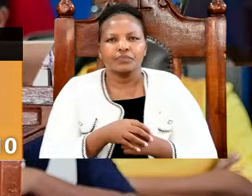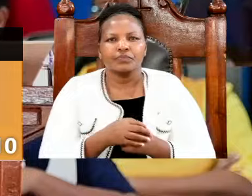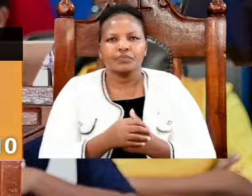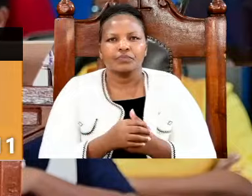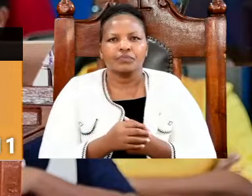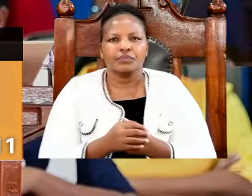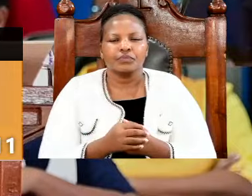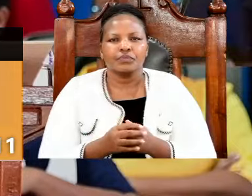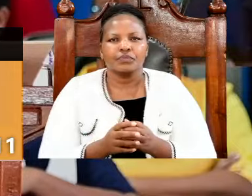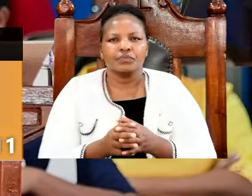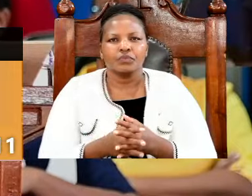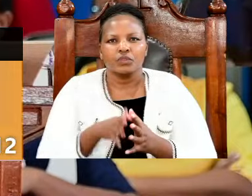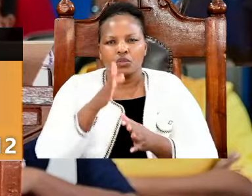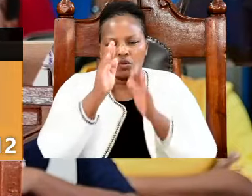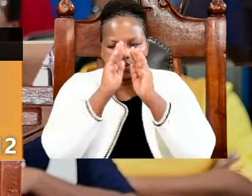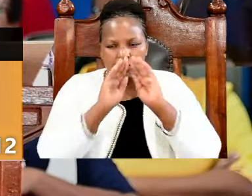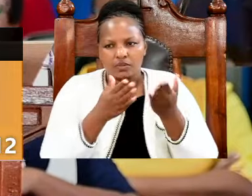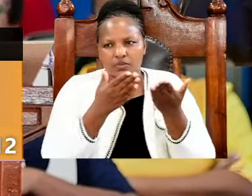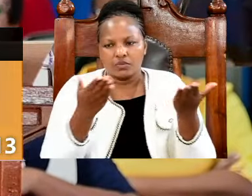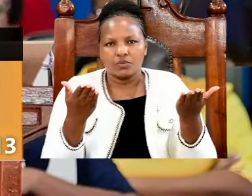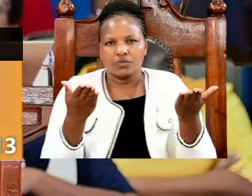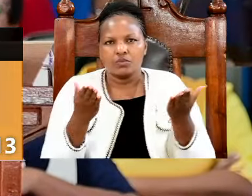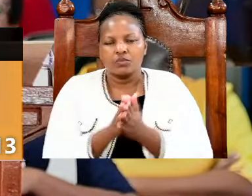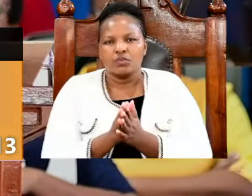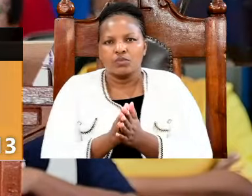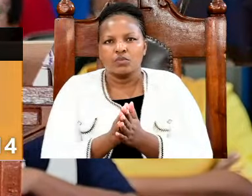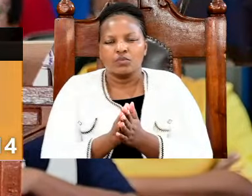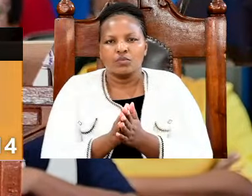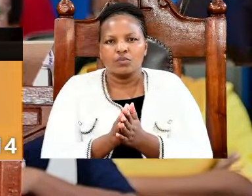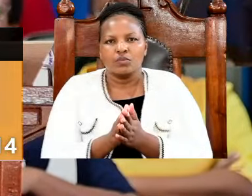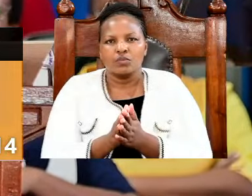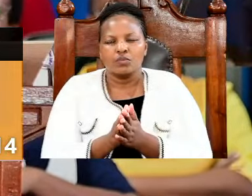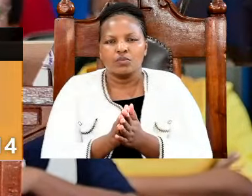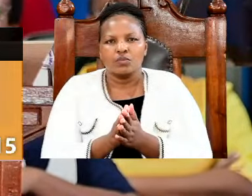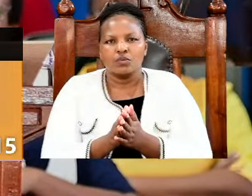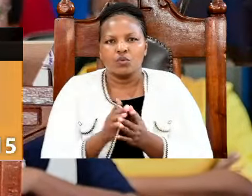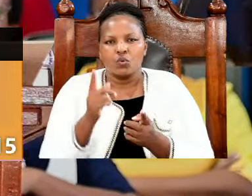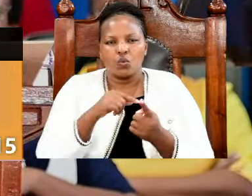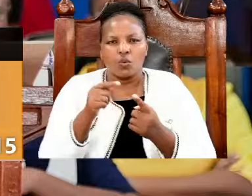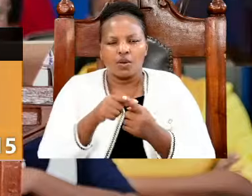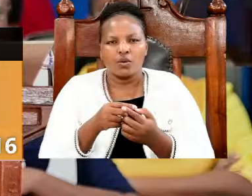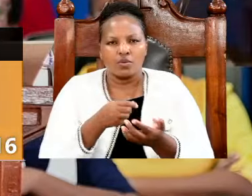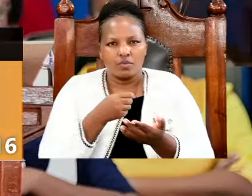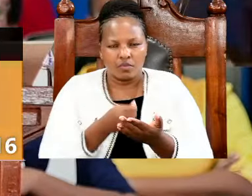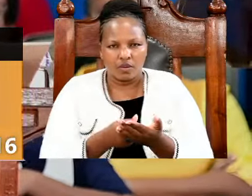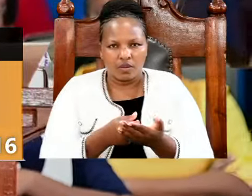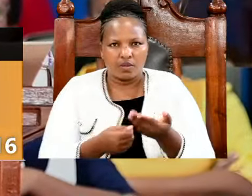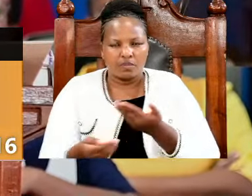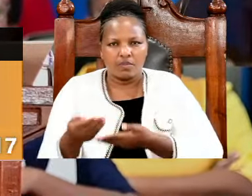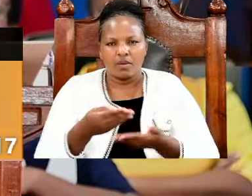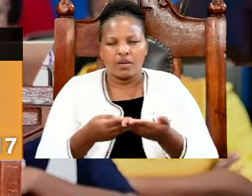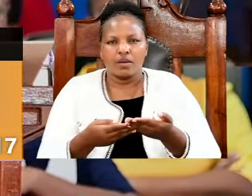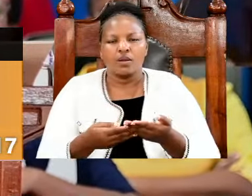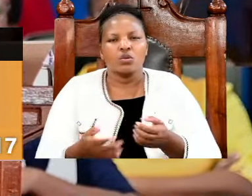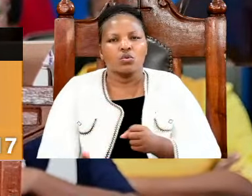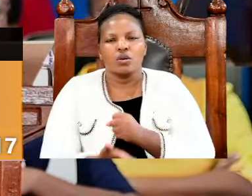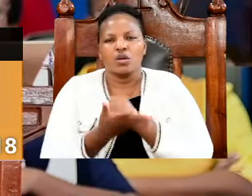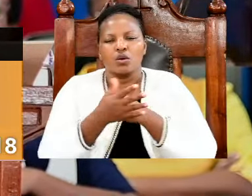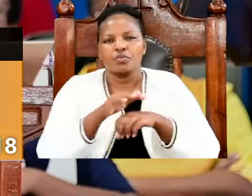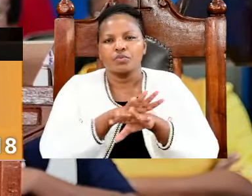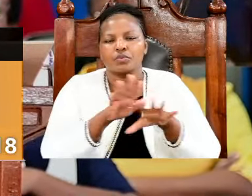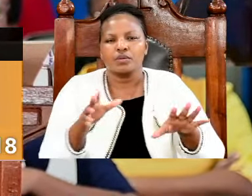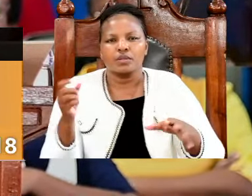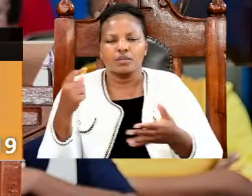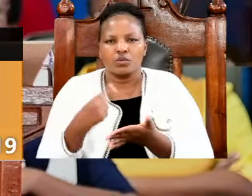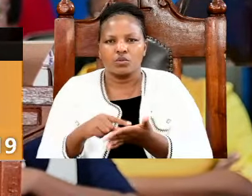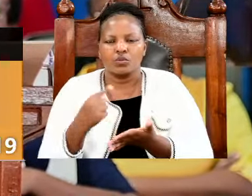kununua na Mungu atakubariki. Sababu tukinunua, tunashikiria wanalika kueneza ijiri.